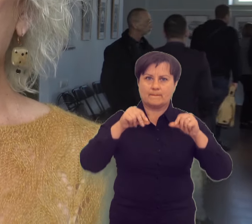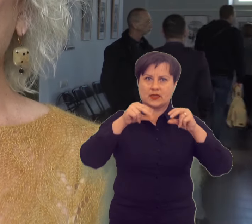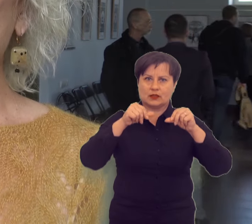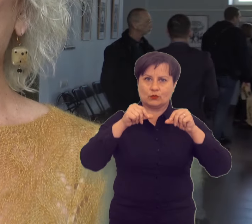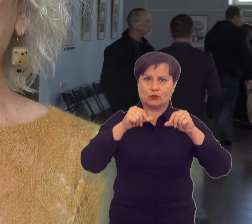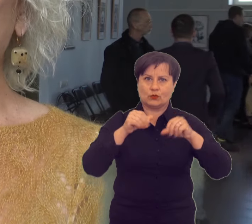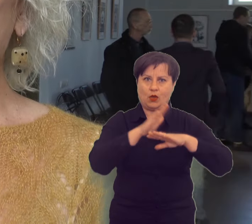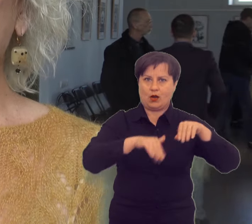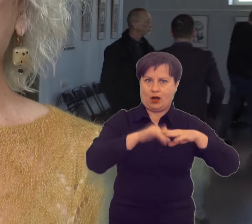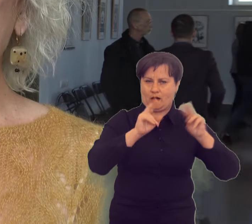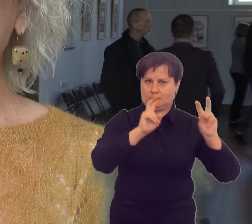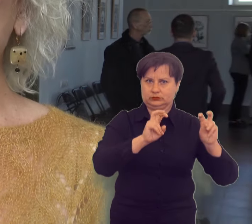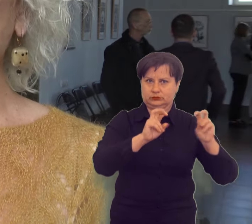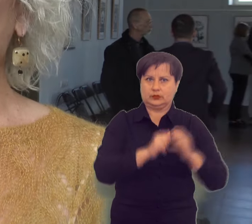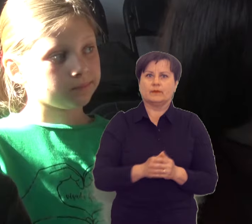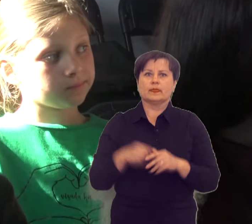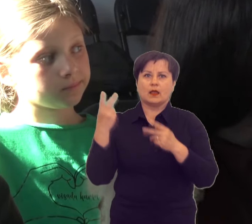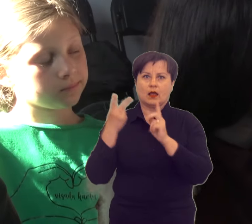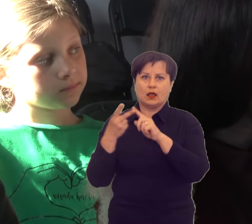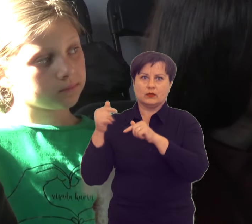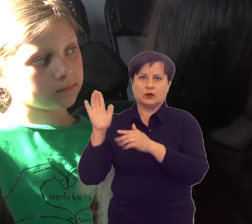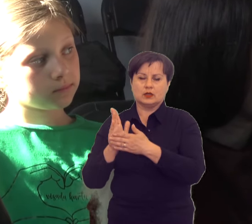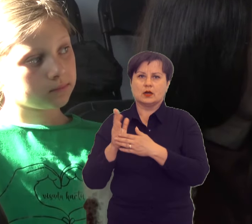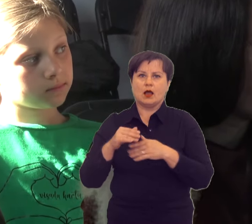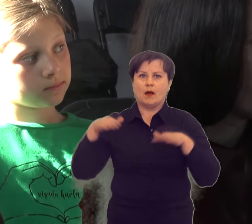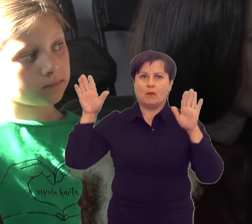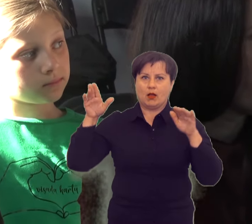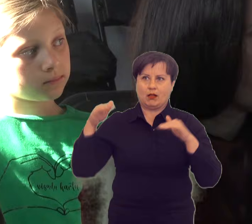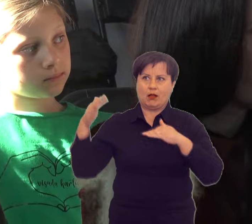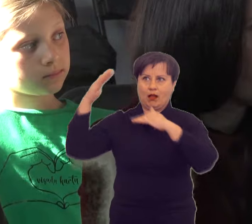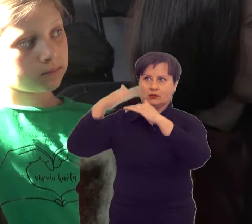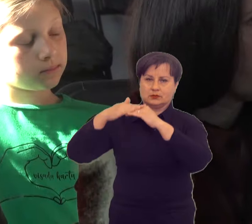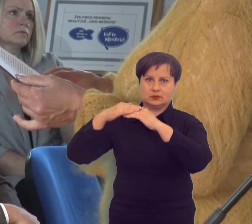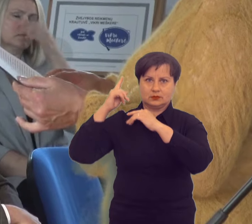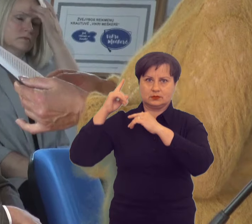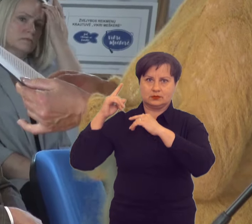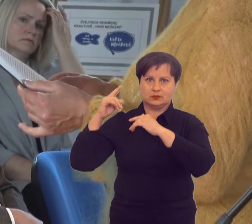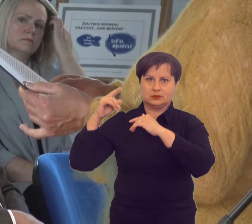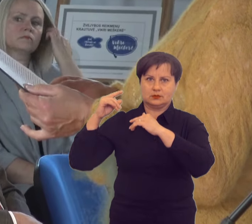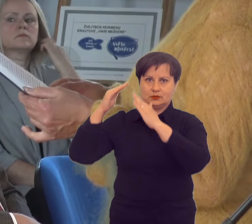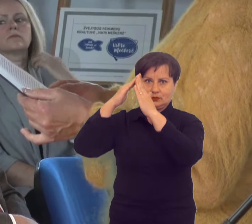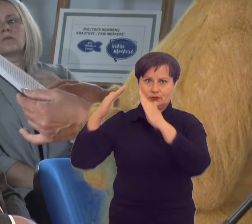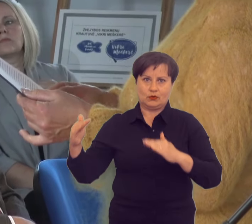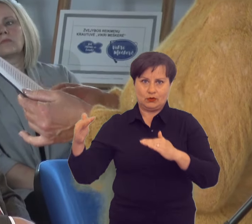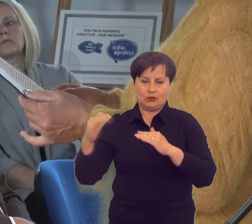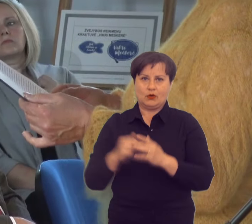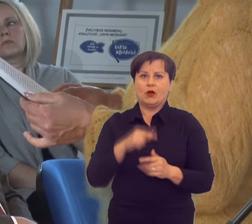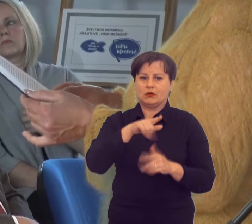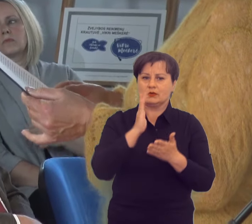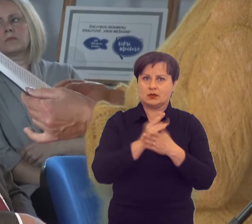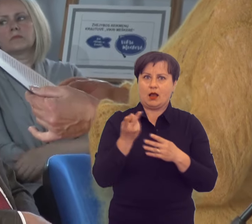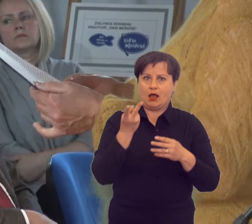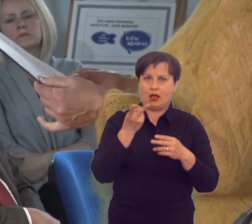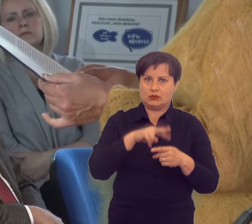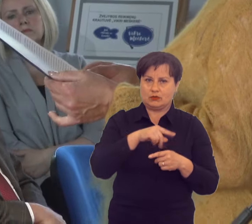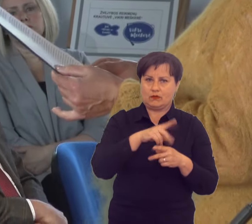vietoje desertų sodas ir balandis ant stogo. Šios įmonės surinko po 1 balų skaičių ir abi yra antroje vietoje. Na, o